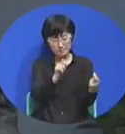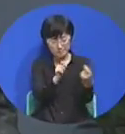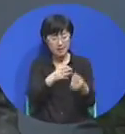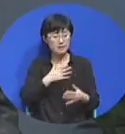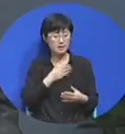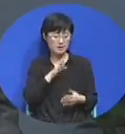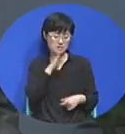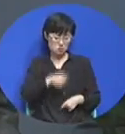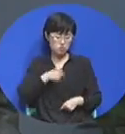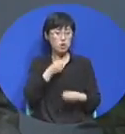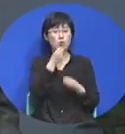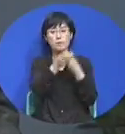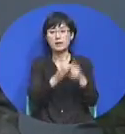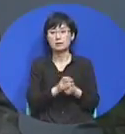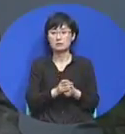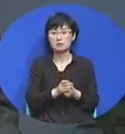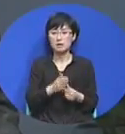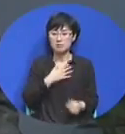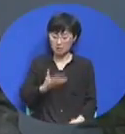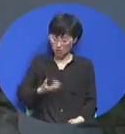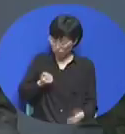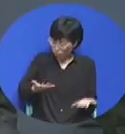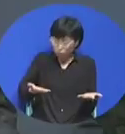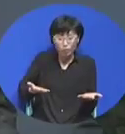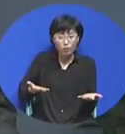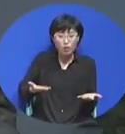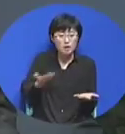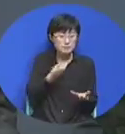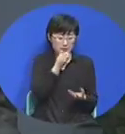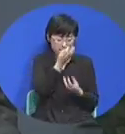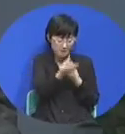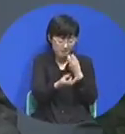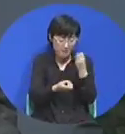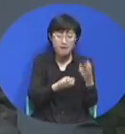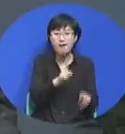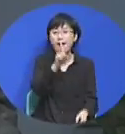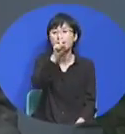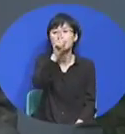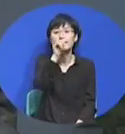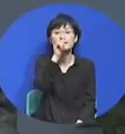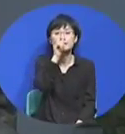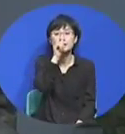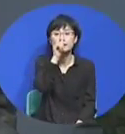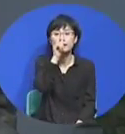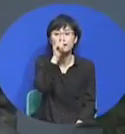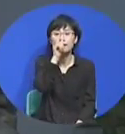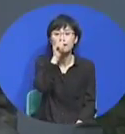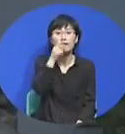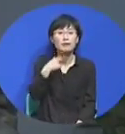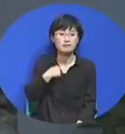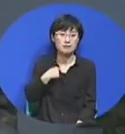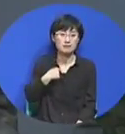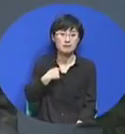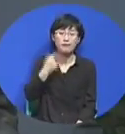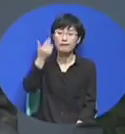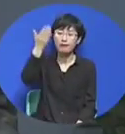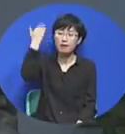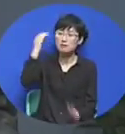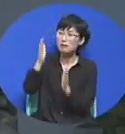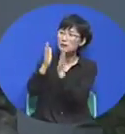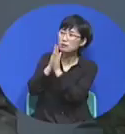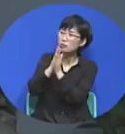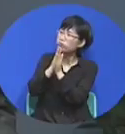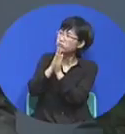can confess this before all people of the nations. 가진 건 없지만 고백할 게 있습니다. Though I have nothing in my possession, I can make this confession. 저는 어느 날 기도의 사실과